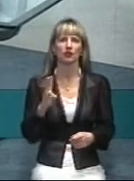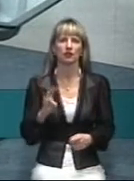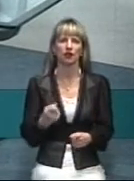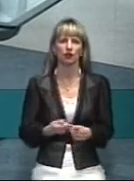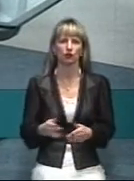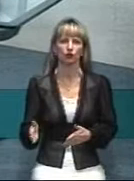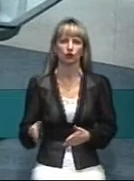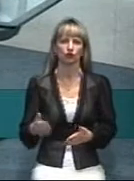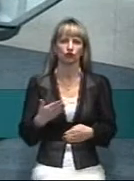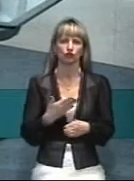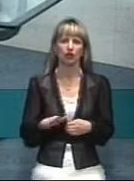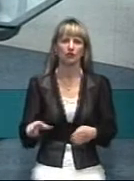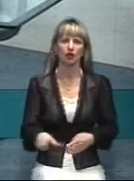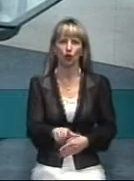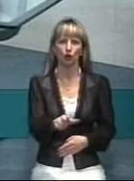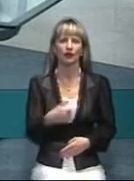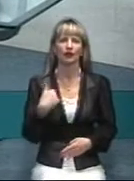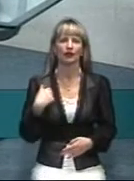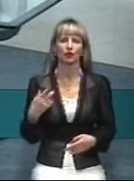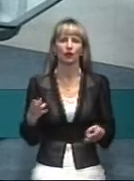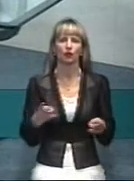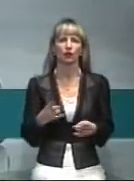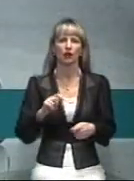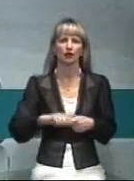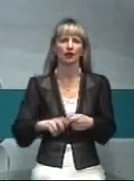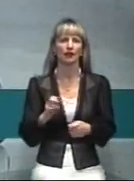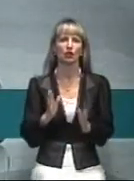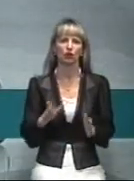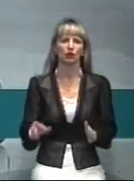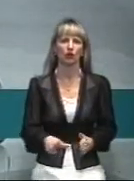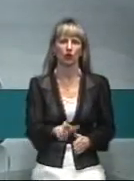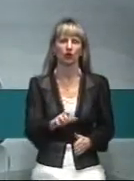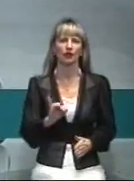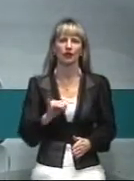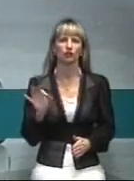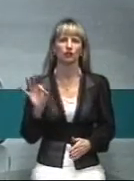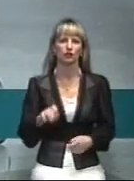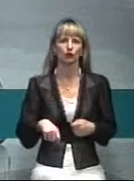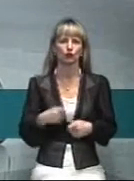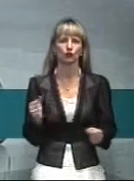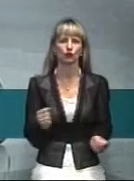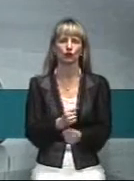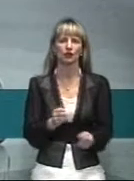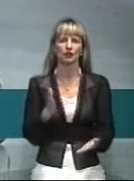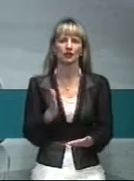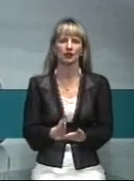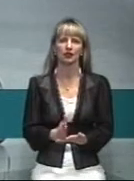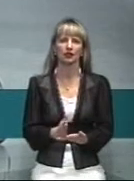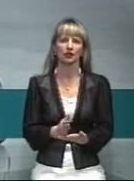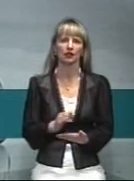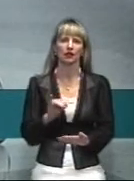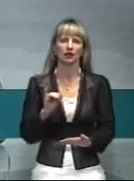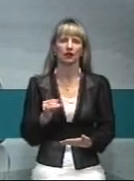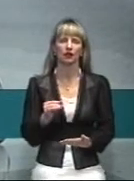М-18? Нам потрібно контролювати не тільки траси, але дуже часто порушення швидкості відбувається і на